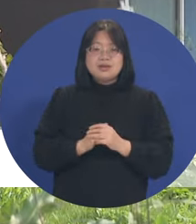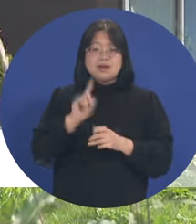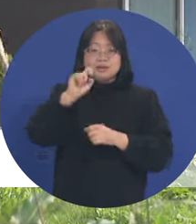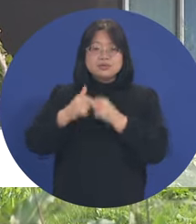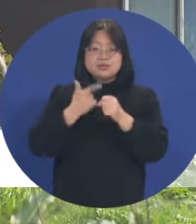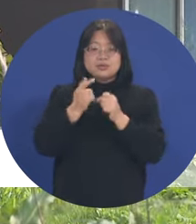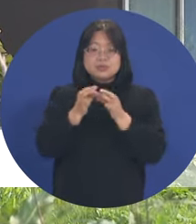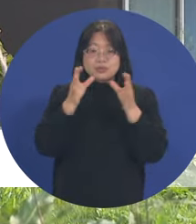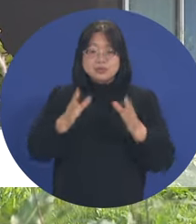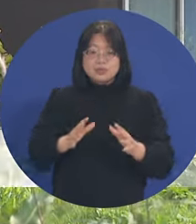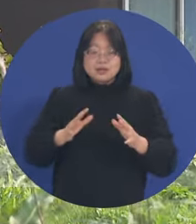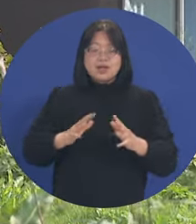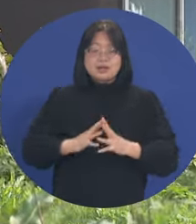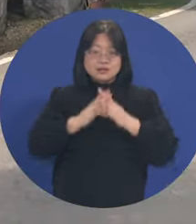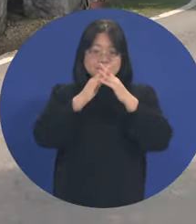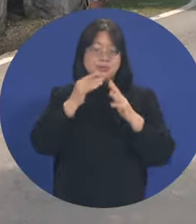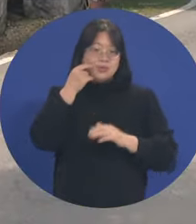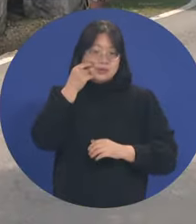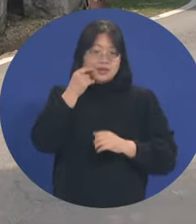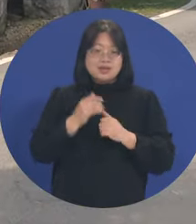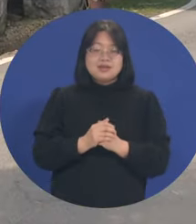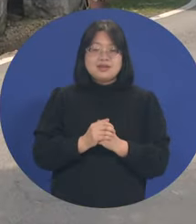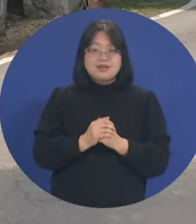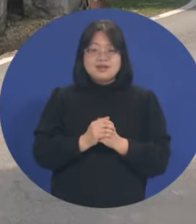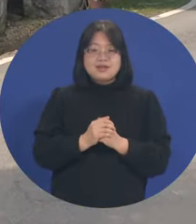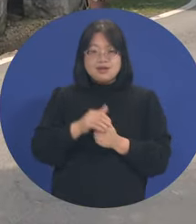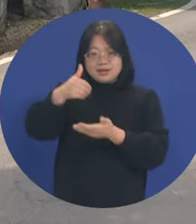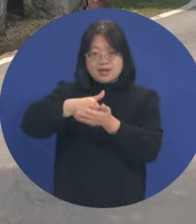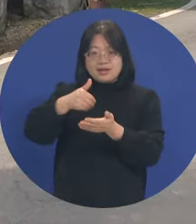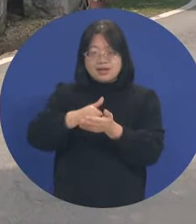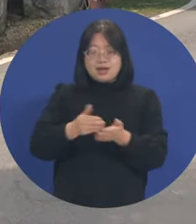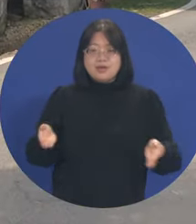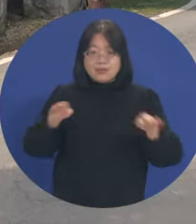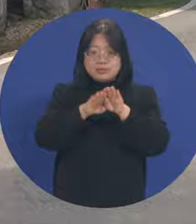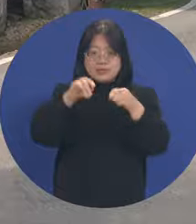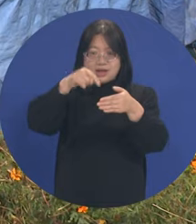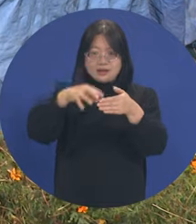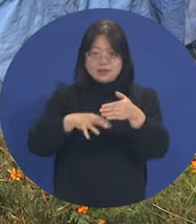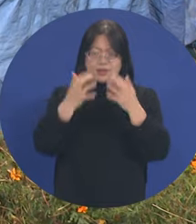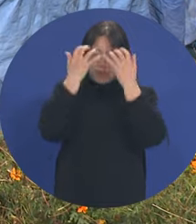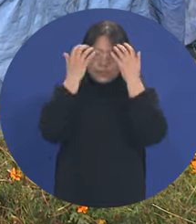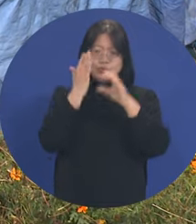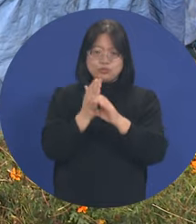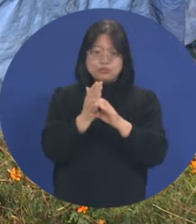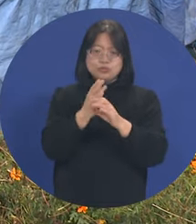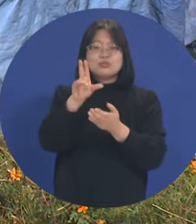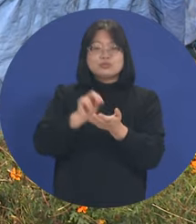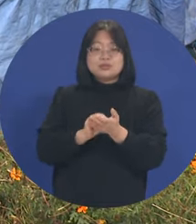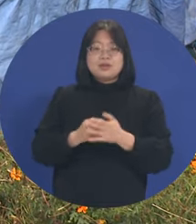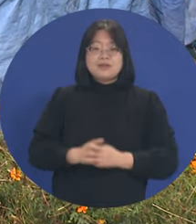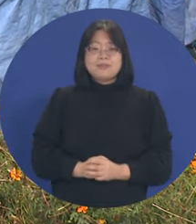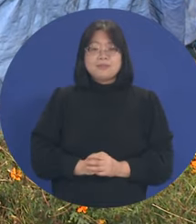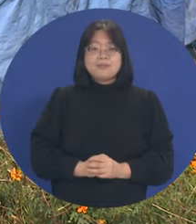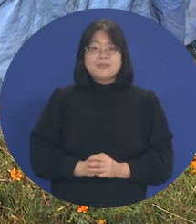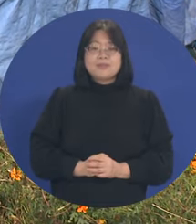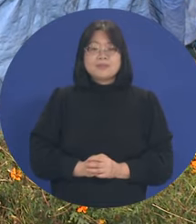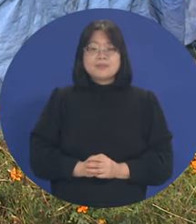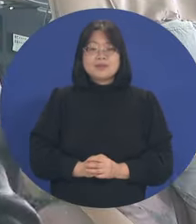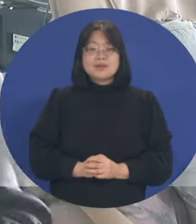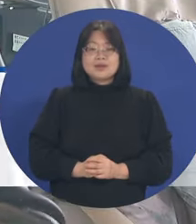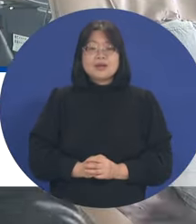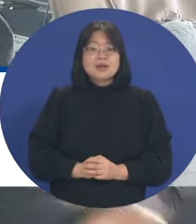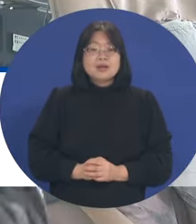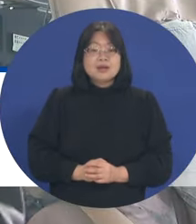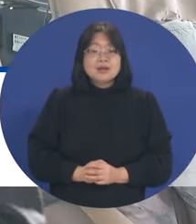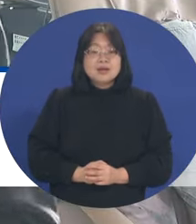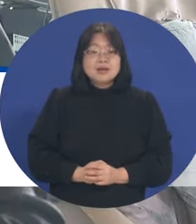주민들이 16년동안 낡은건물에서 신축이나개보수를할수없어고통받고있다는점입니다.사람들은"